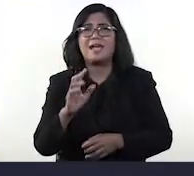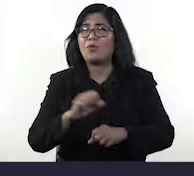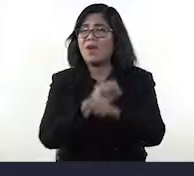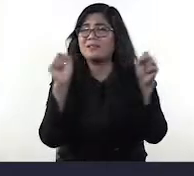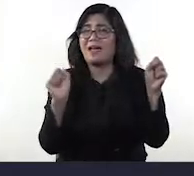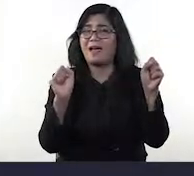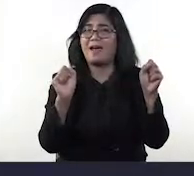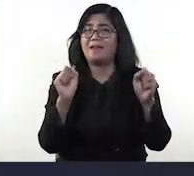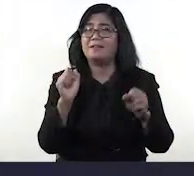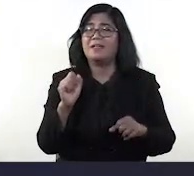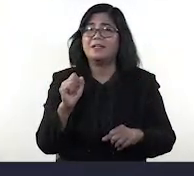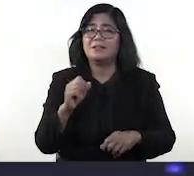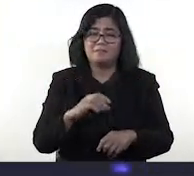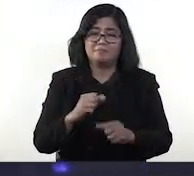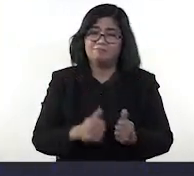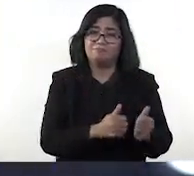Oh ya gan